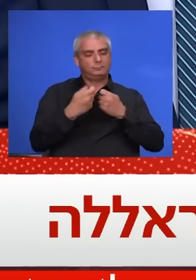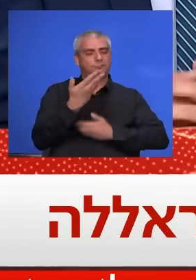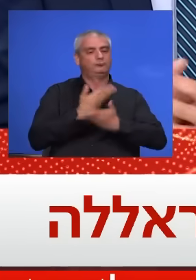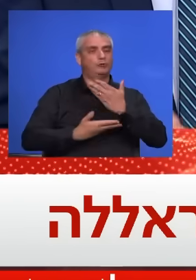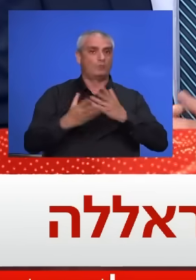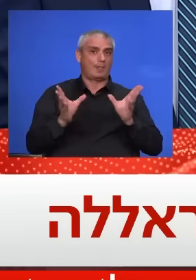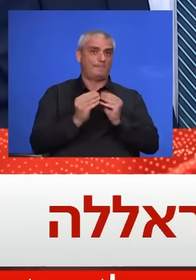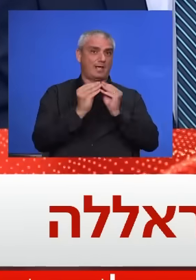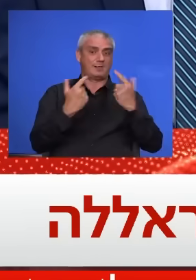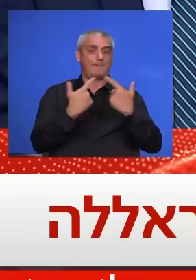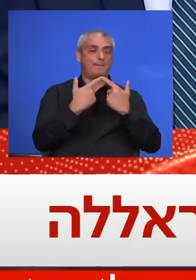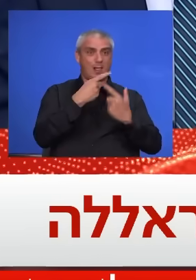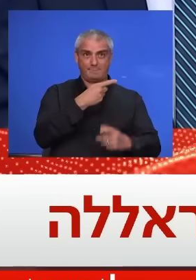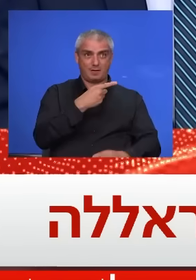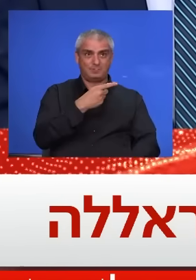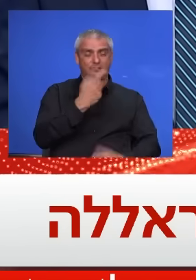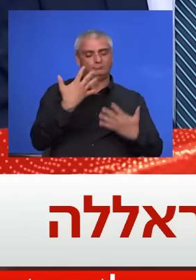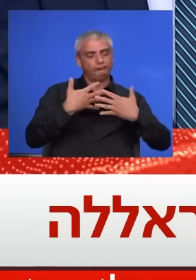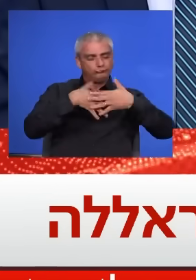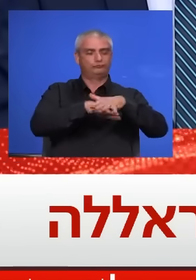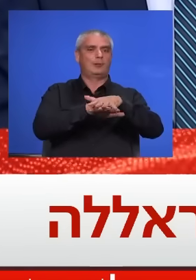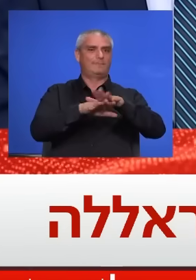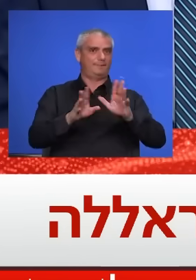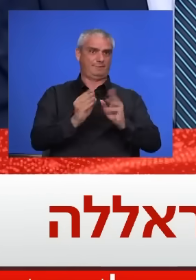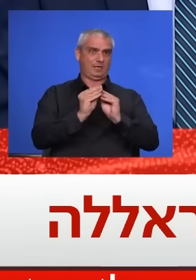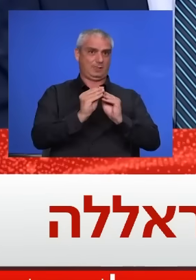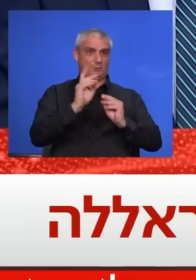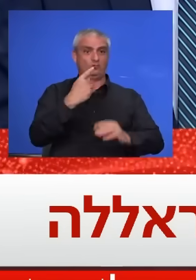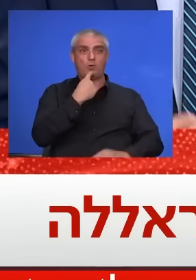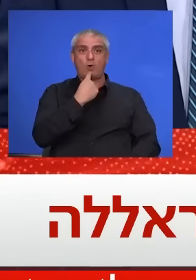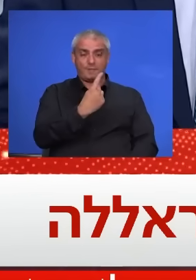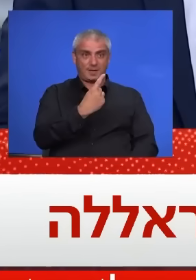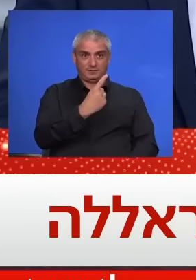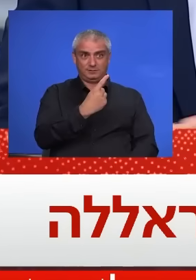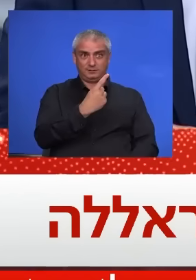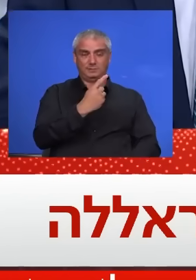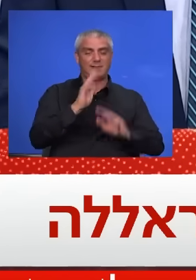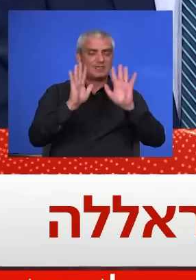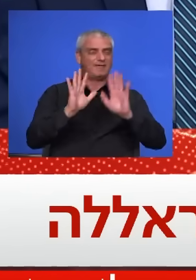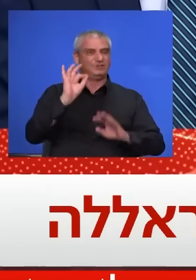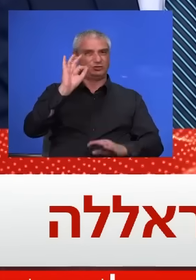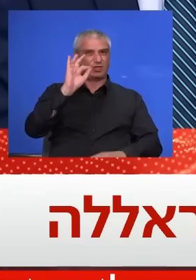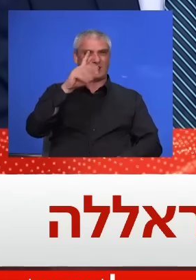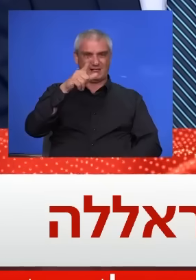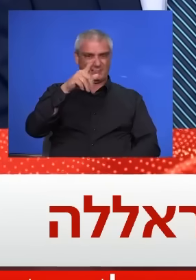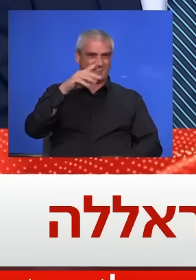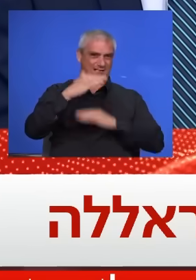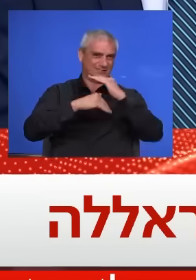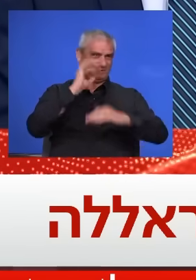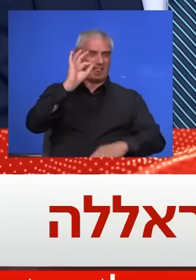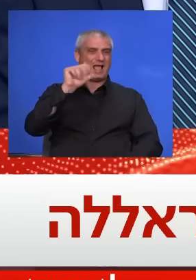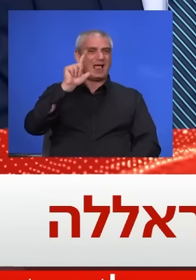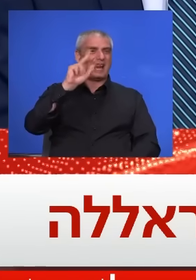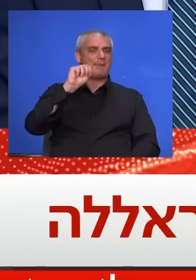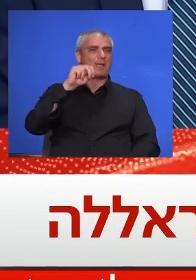הזאת, בעצם משלבים ידיים. כאשר הוא אומר את זה לרשת אלמנה, רשת הבית בעצם של חיזבאללה,